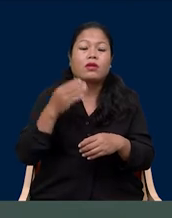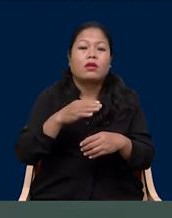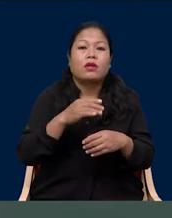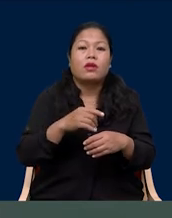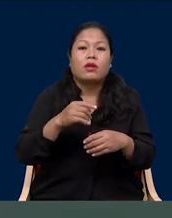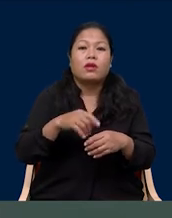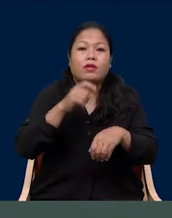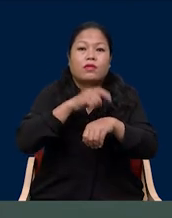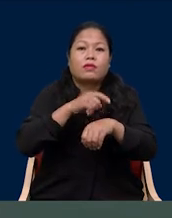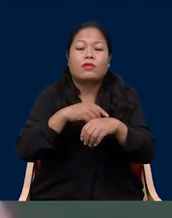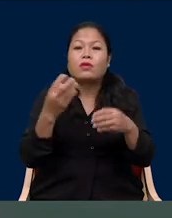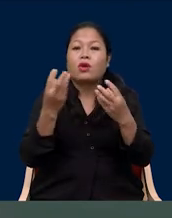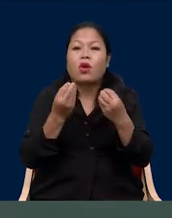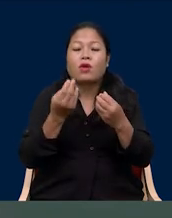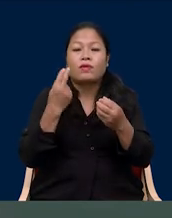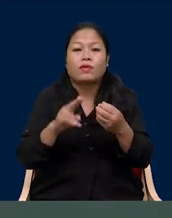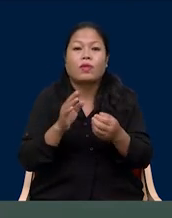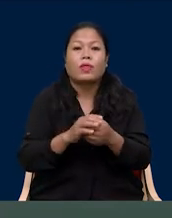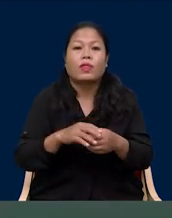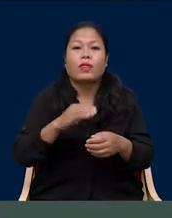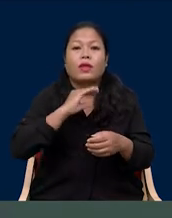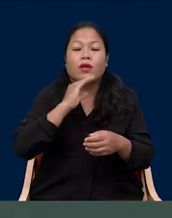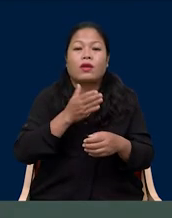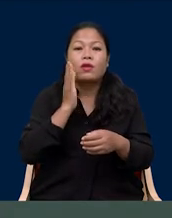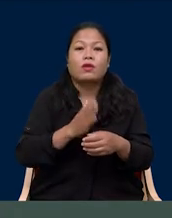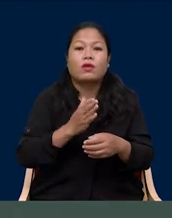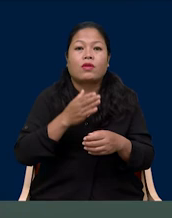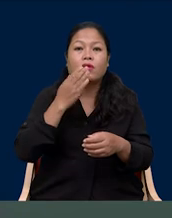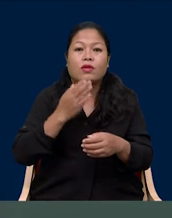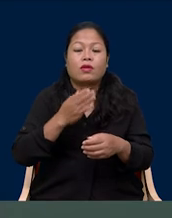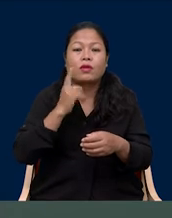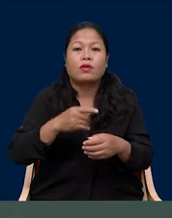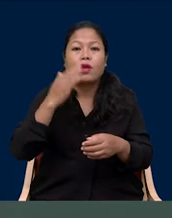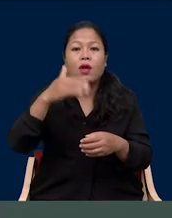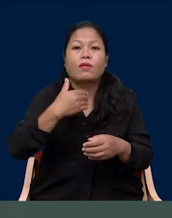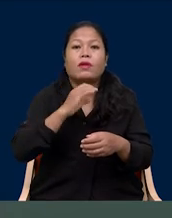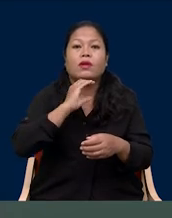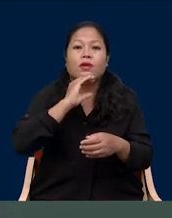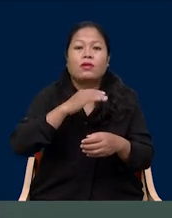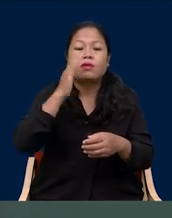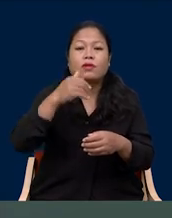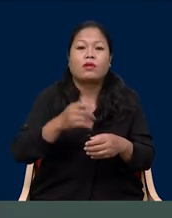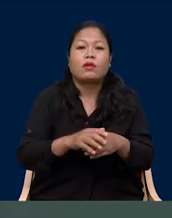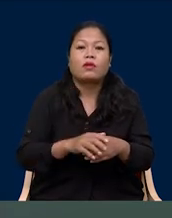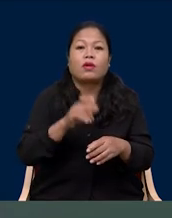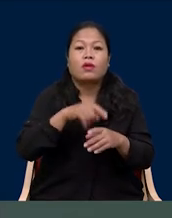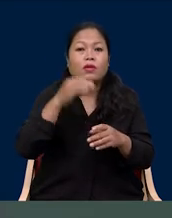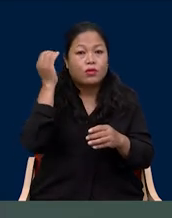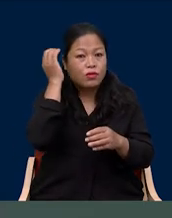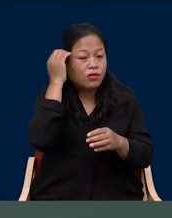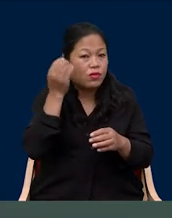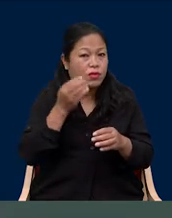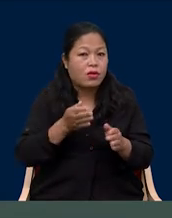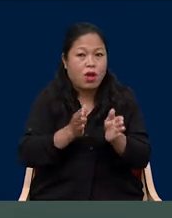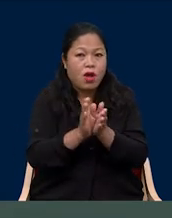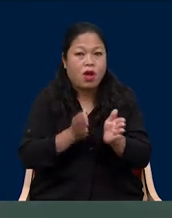हाम्रो बिन्दुजीले पनि अघि भनिसक्नुभयो टाइम चाहिँ हाम्रो एकदम कम छ अब, अनि हाम्रो युथले चाहिँ अब हामी र अब आउने जेनेरेसनहरूलाई चाहिँ आई थिङ्क